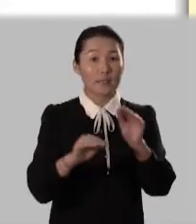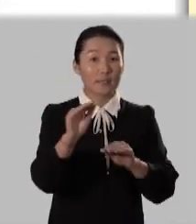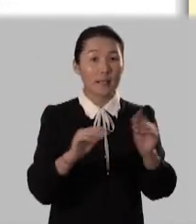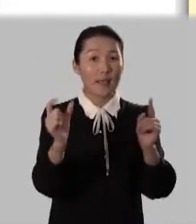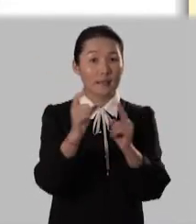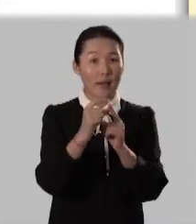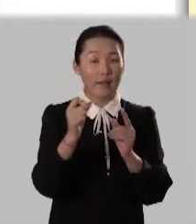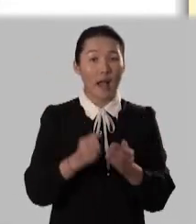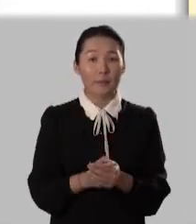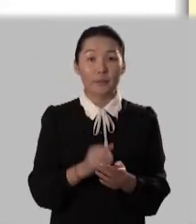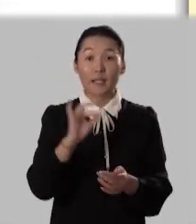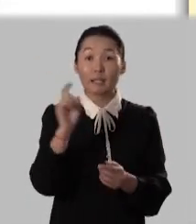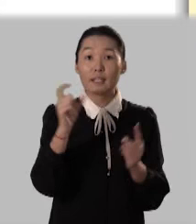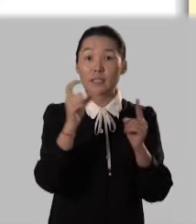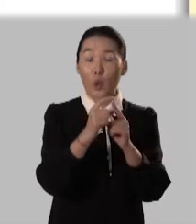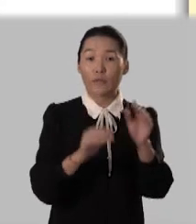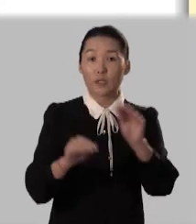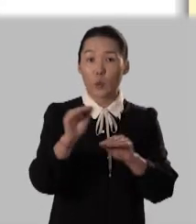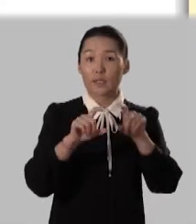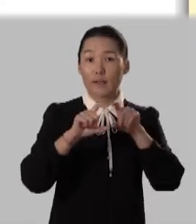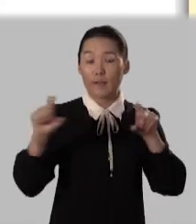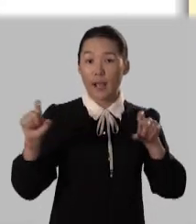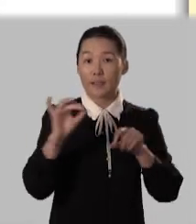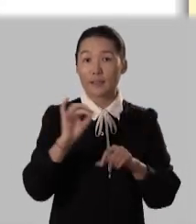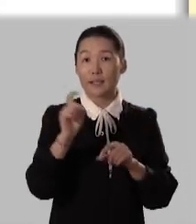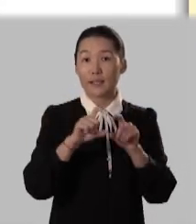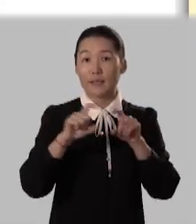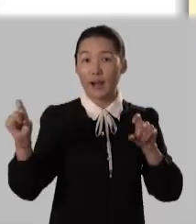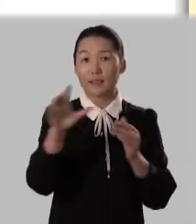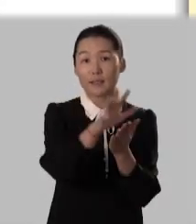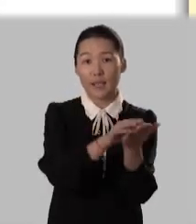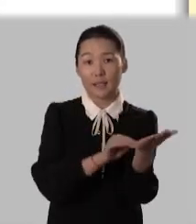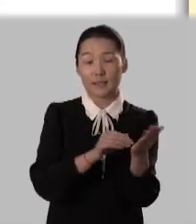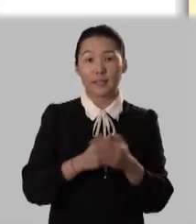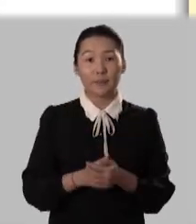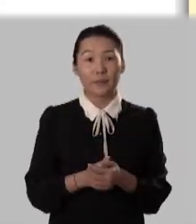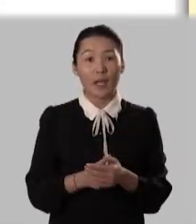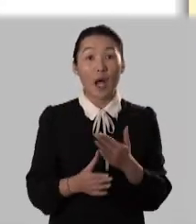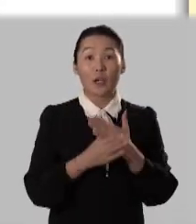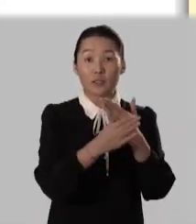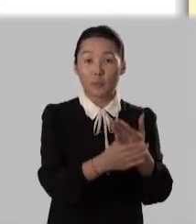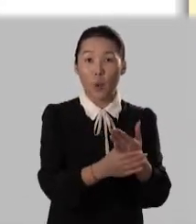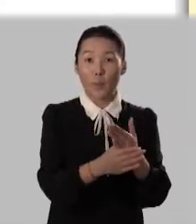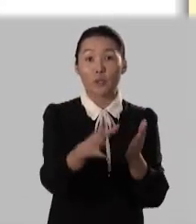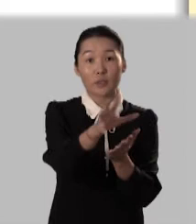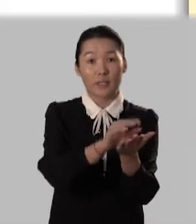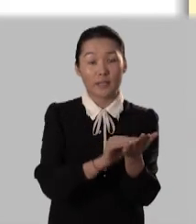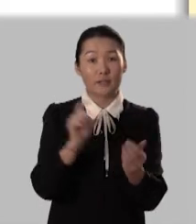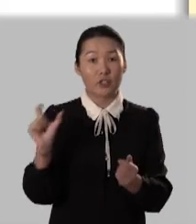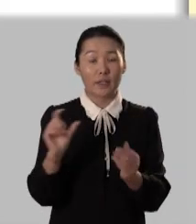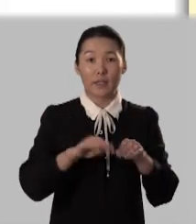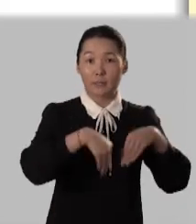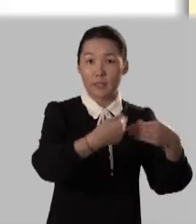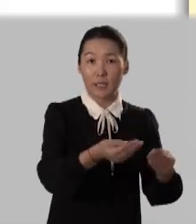из слов строятся фразы из фраз тексты с помощью них человек передает мысли и